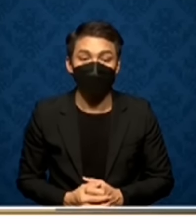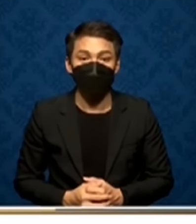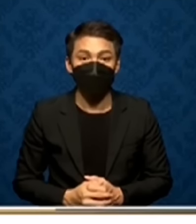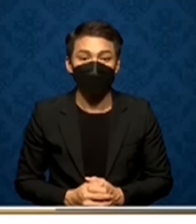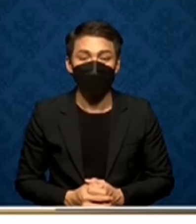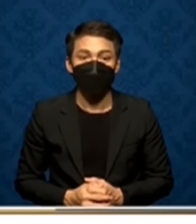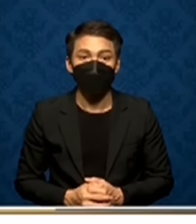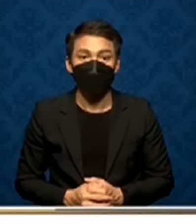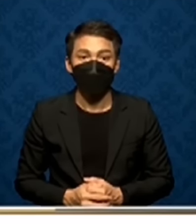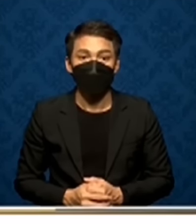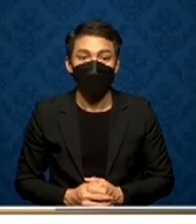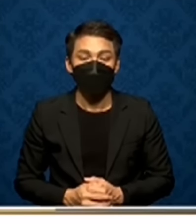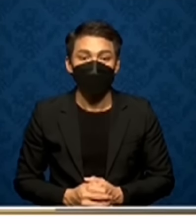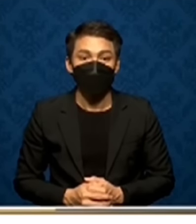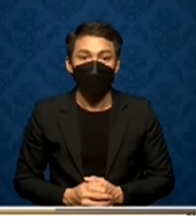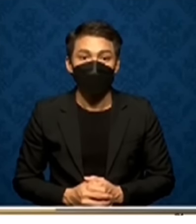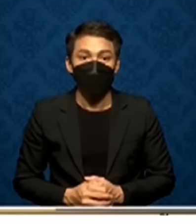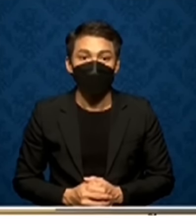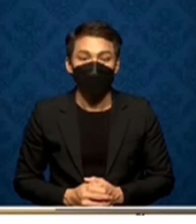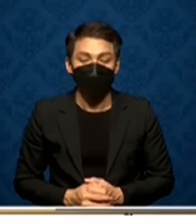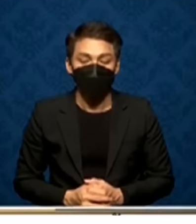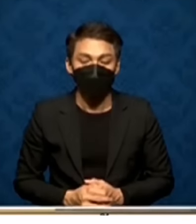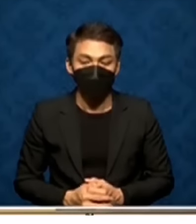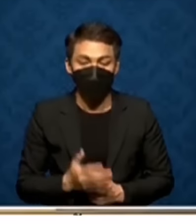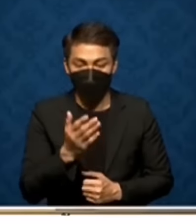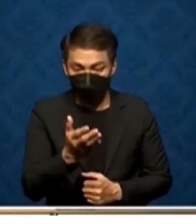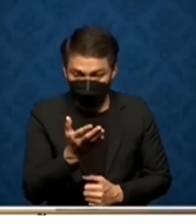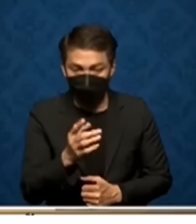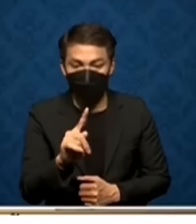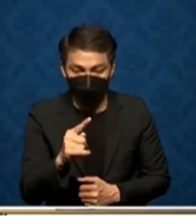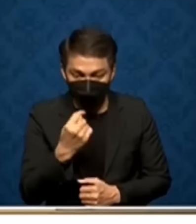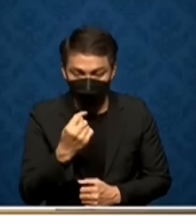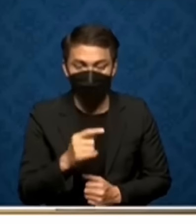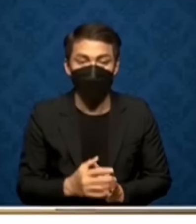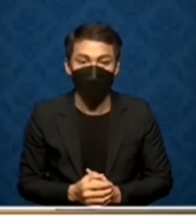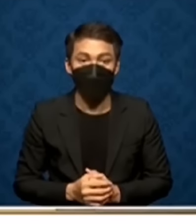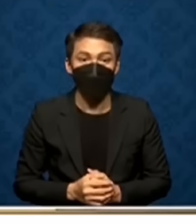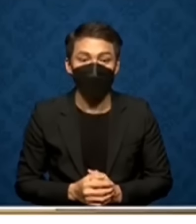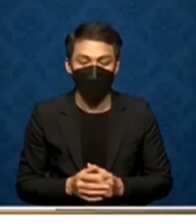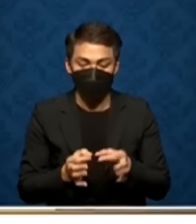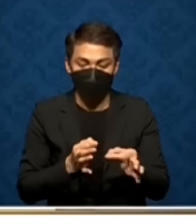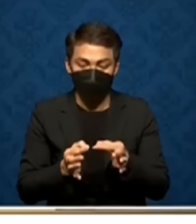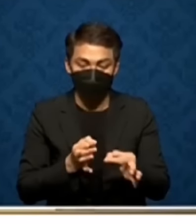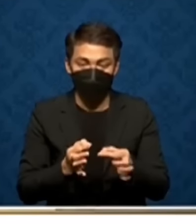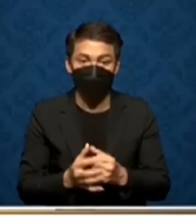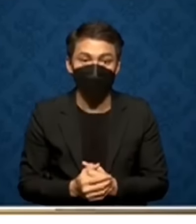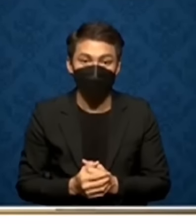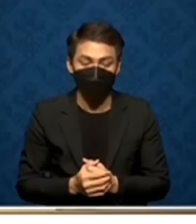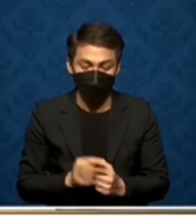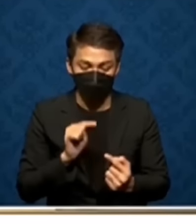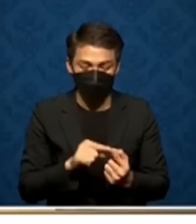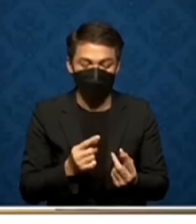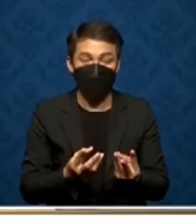ให้ท่านได้ตอบสักหน่อยคือวันนี้เราจะเห็นว่าที่ดิน